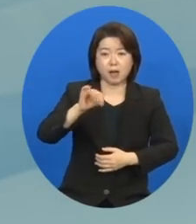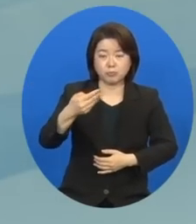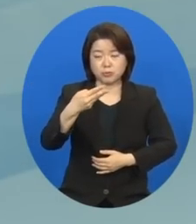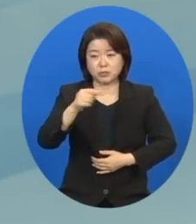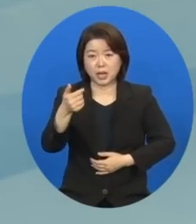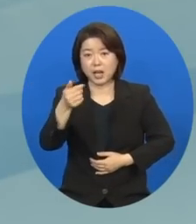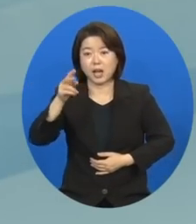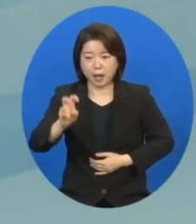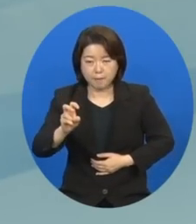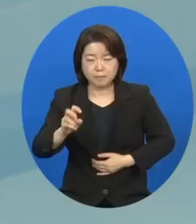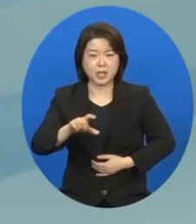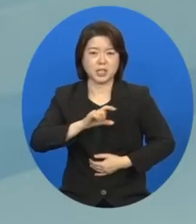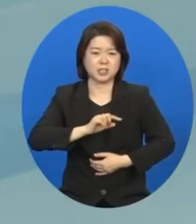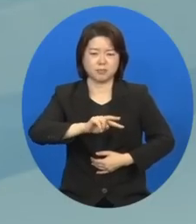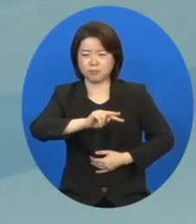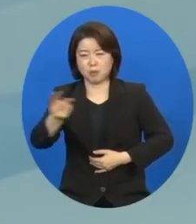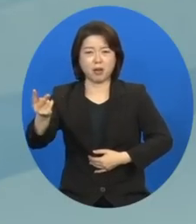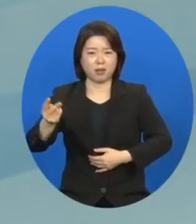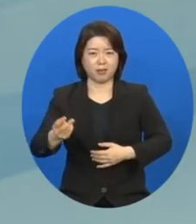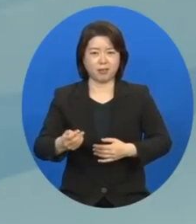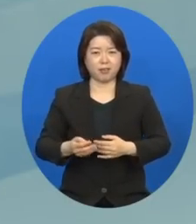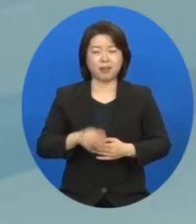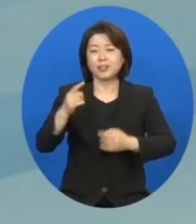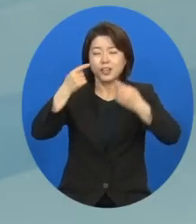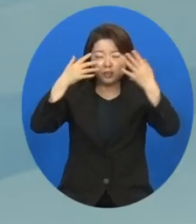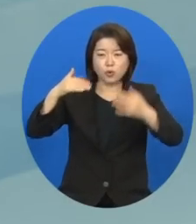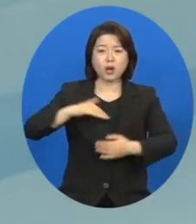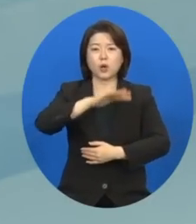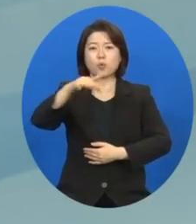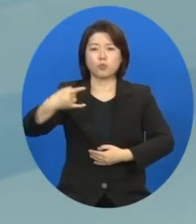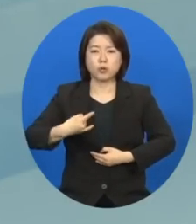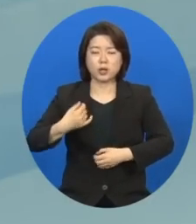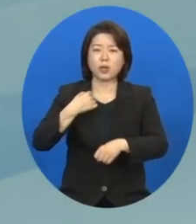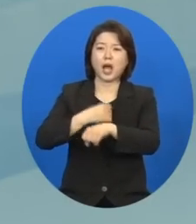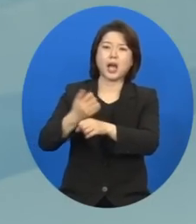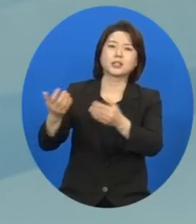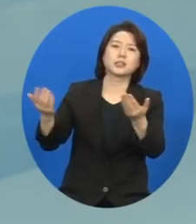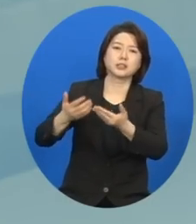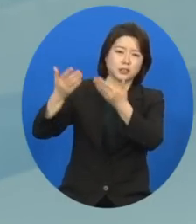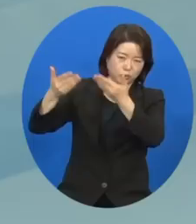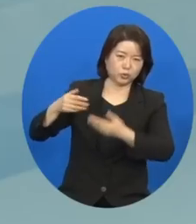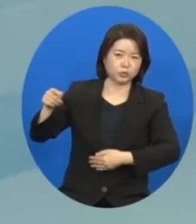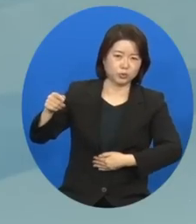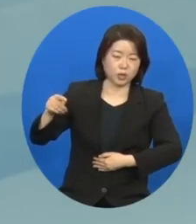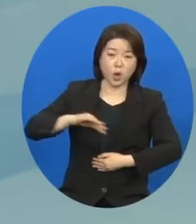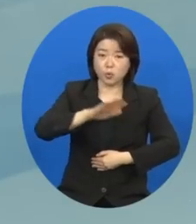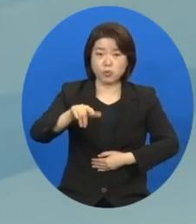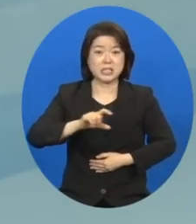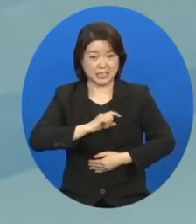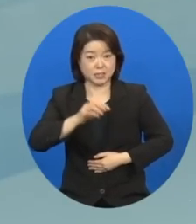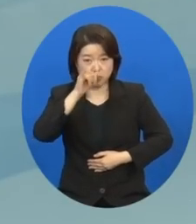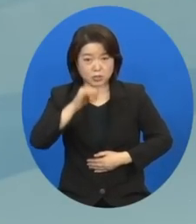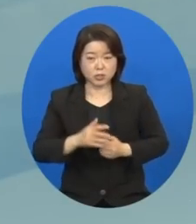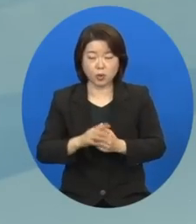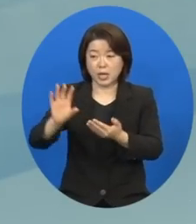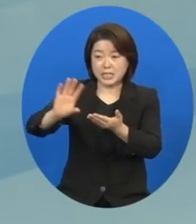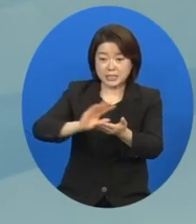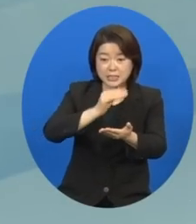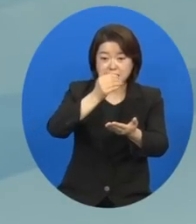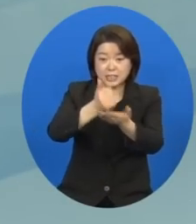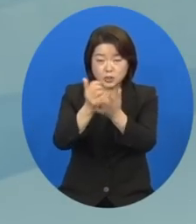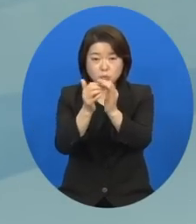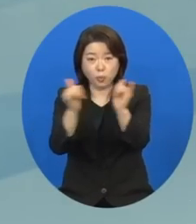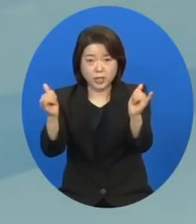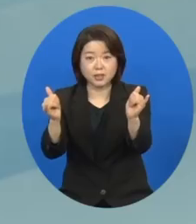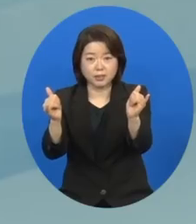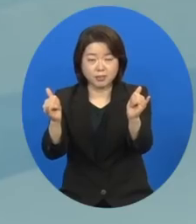하나님이 바꾸신 것입니다. 그것이 정확하게 우리에게도 하시는 일이에요. 우리의 이름이 있어요. 우리는 그리스도인이라는 이름이